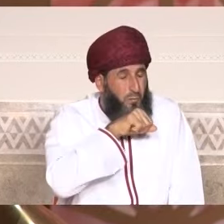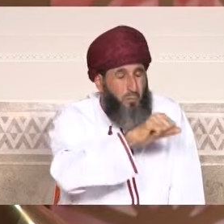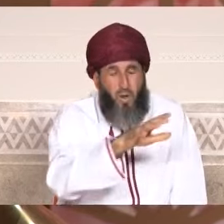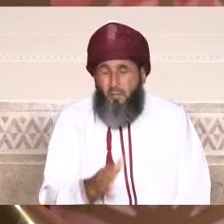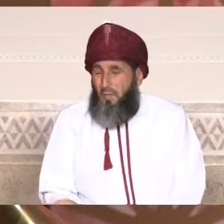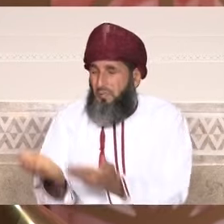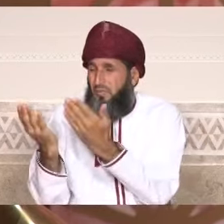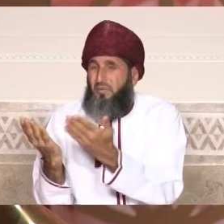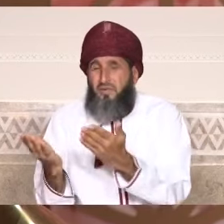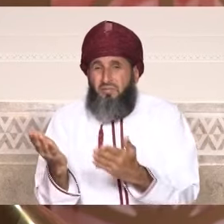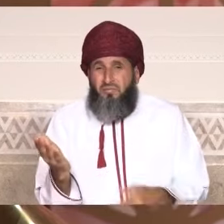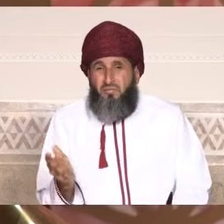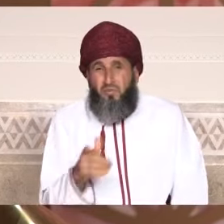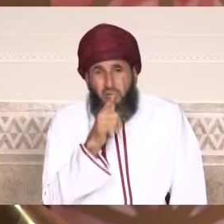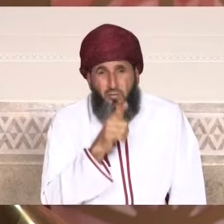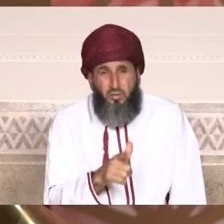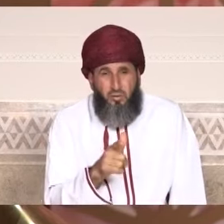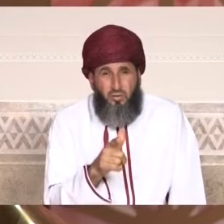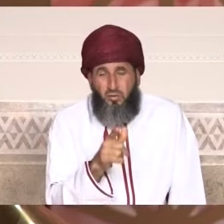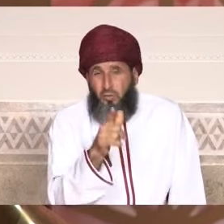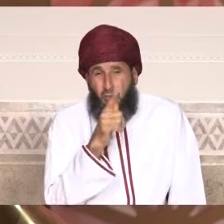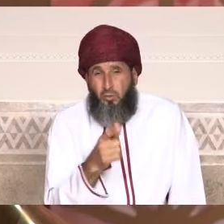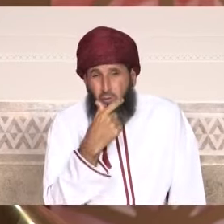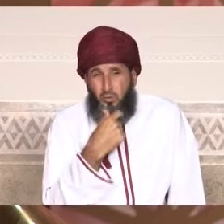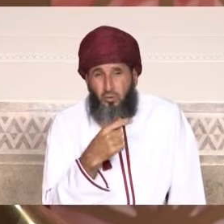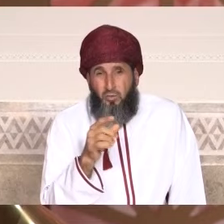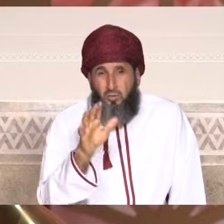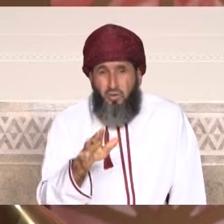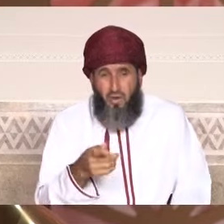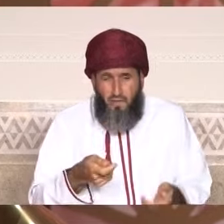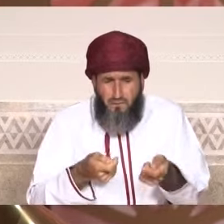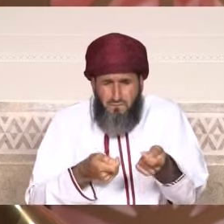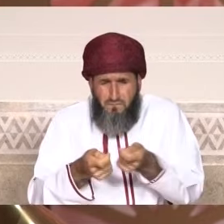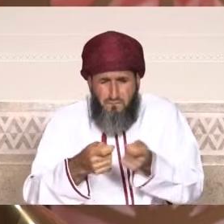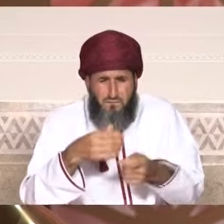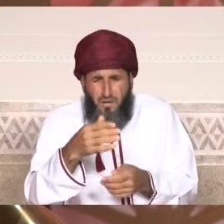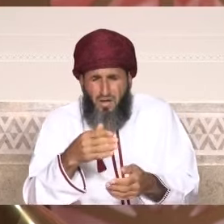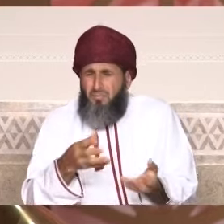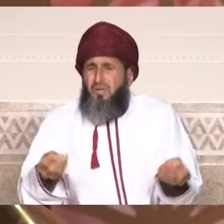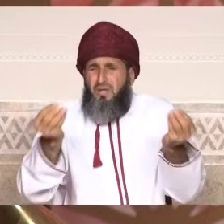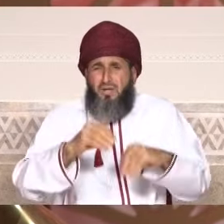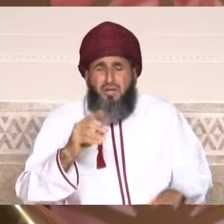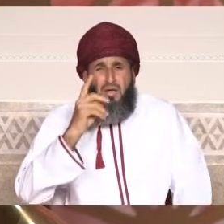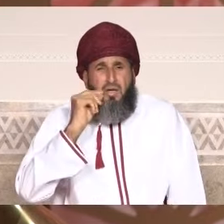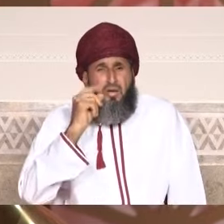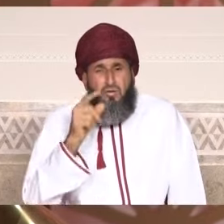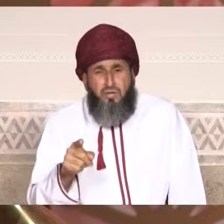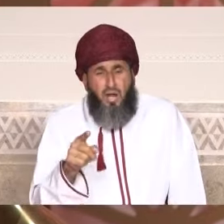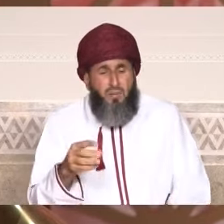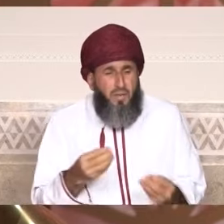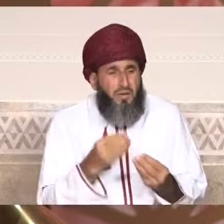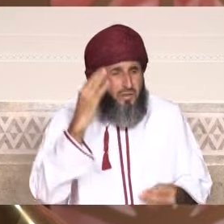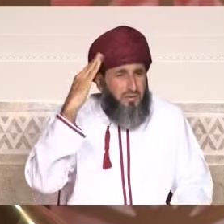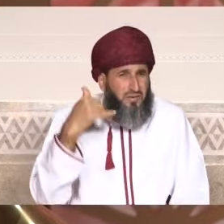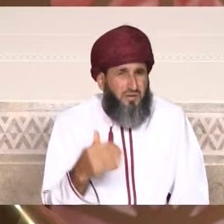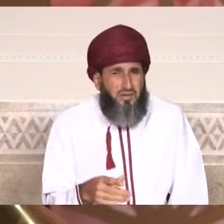سنجد أنه عليه الصلاة والسلام يقول ما تركت فتنة بعدي أضر على الرجال من النساء، في